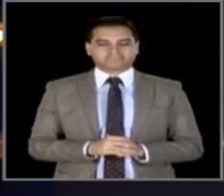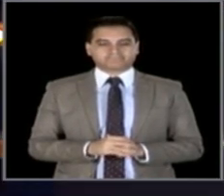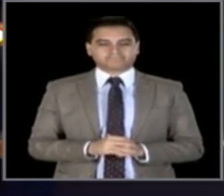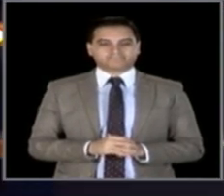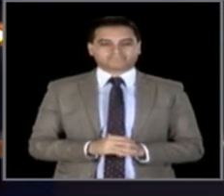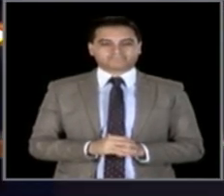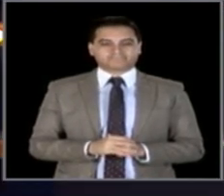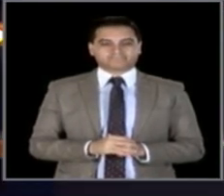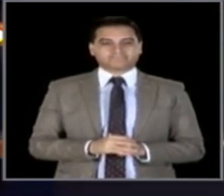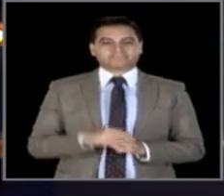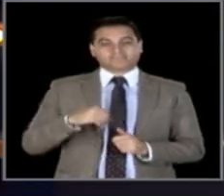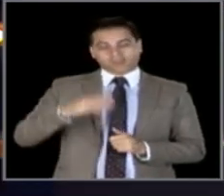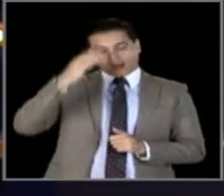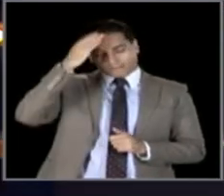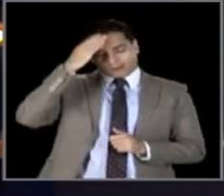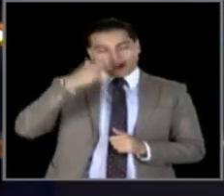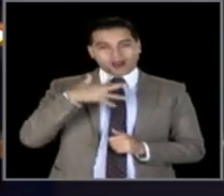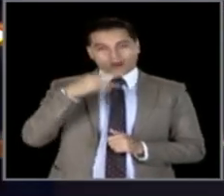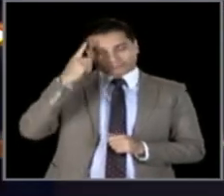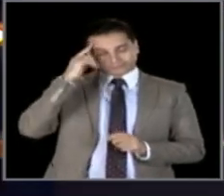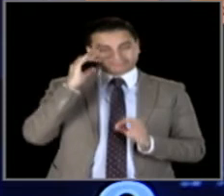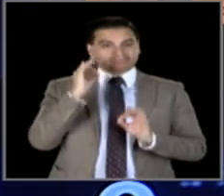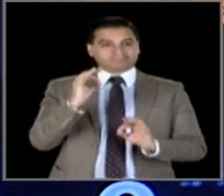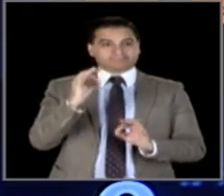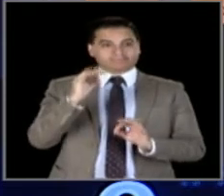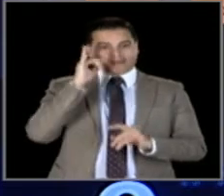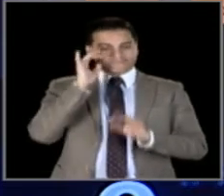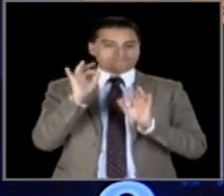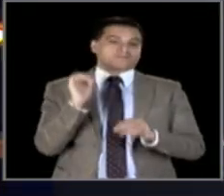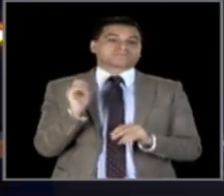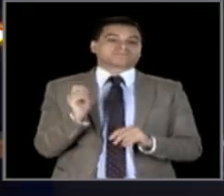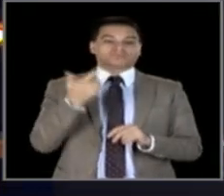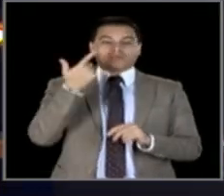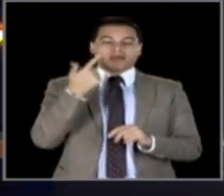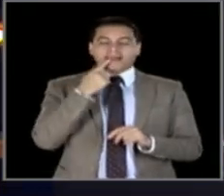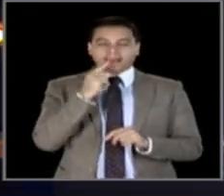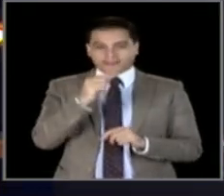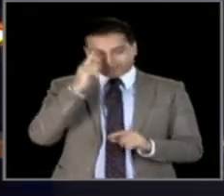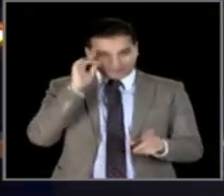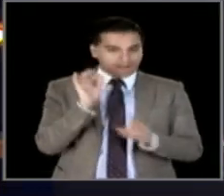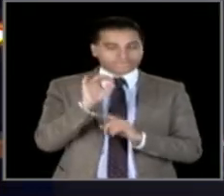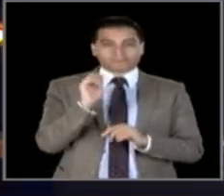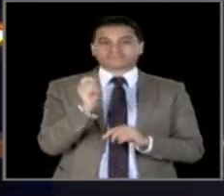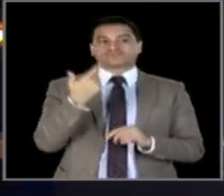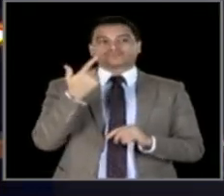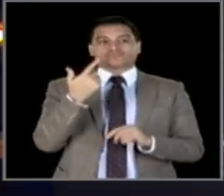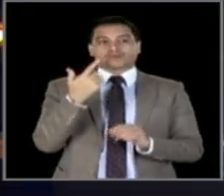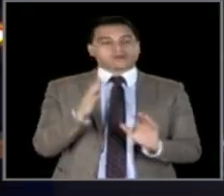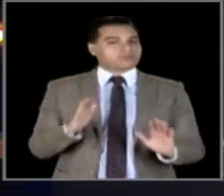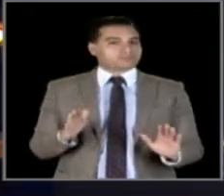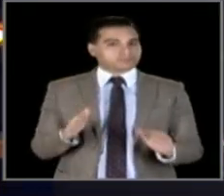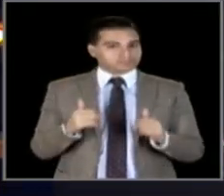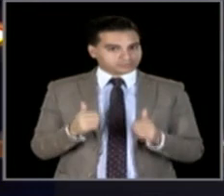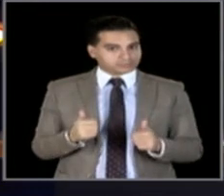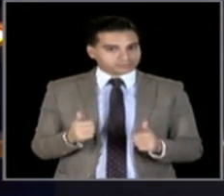العباقرة بيحتاج سرعة بديهة. في لحظة بقول كلمة، الكلمة دي بعشر